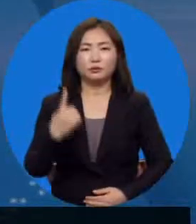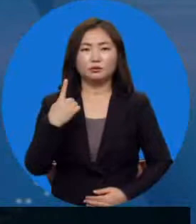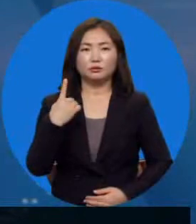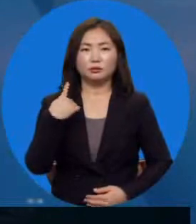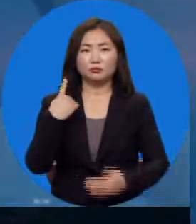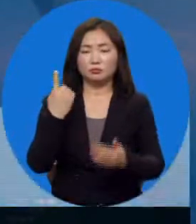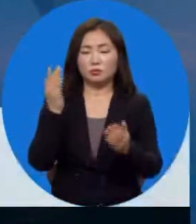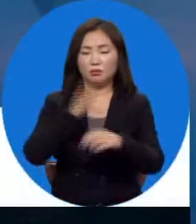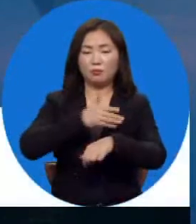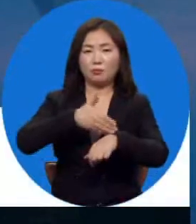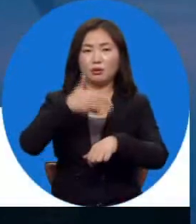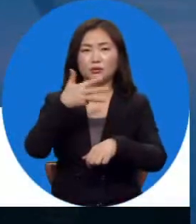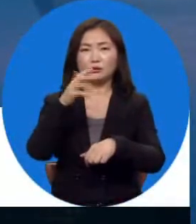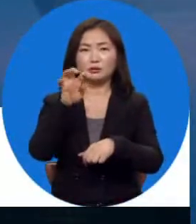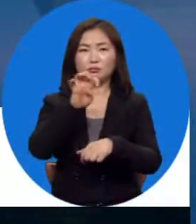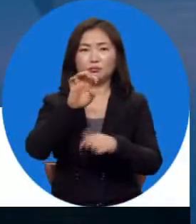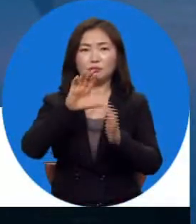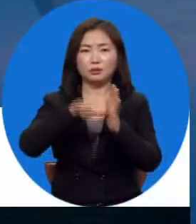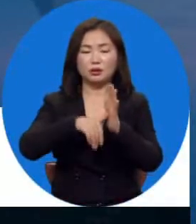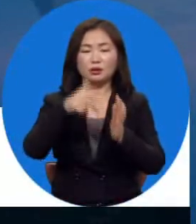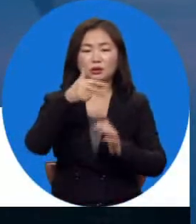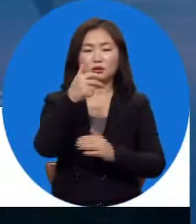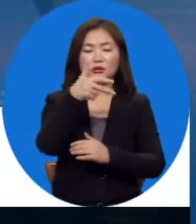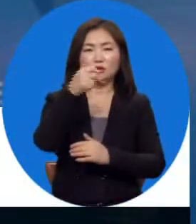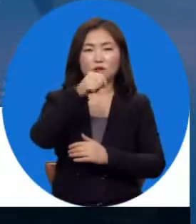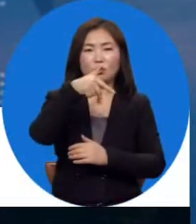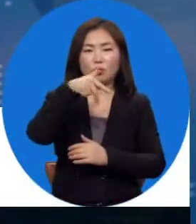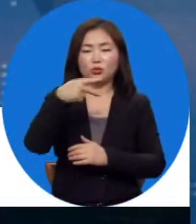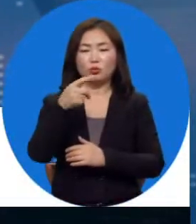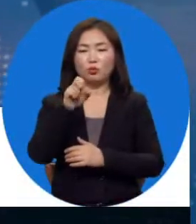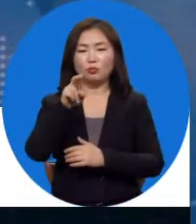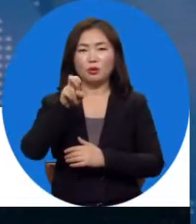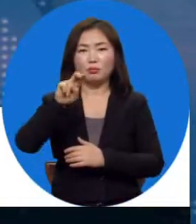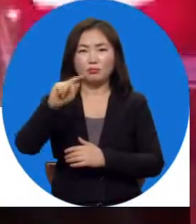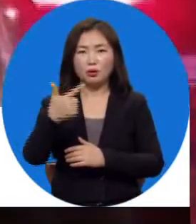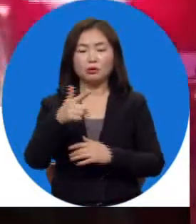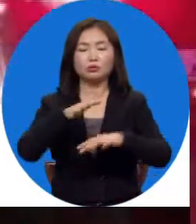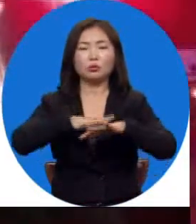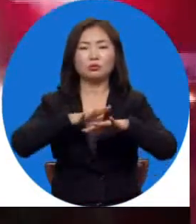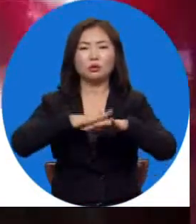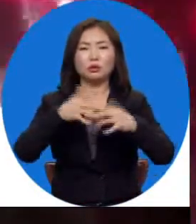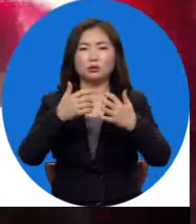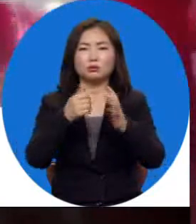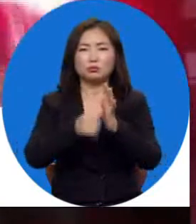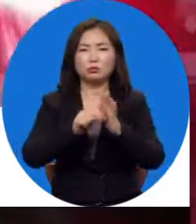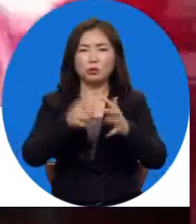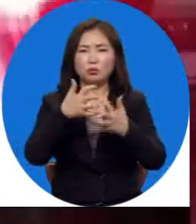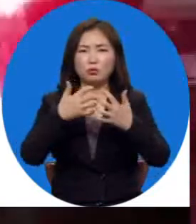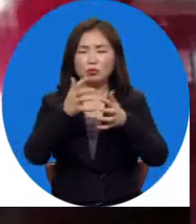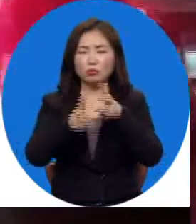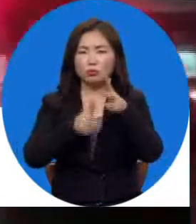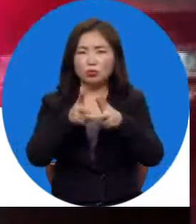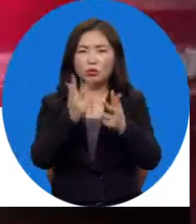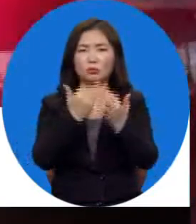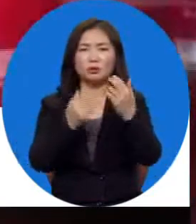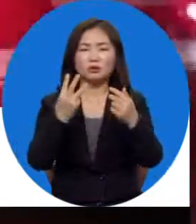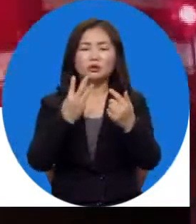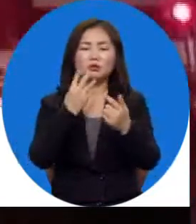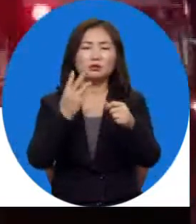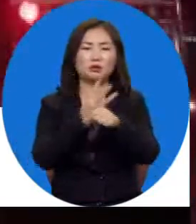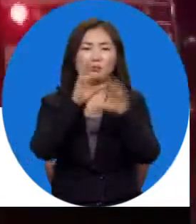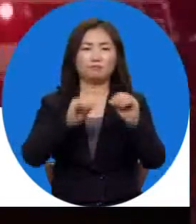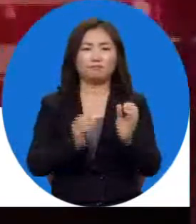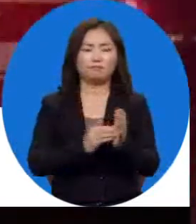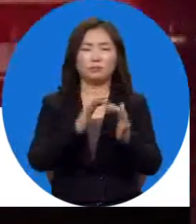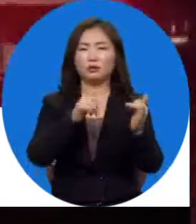다음 소식입니다 어젯밤 8시 40분쯤 칠곡군 동명면 의한 농산물 가공 공장에서 불이 나 3시간 만에 꺼졌습니다